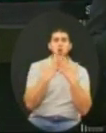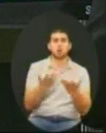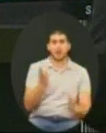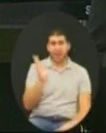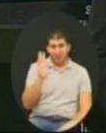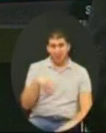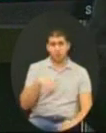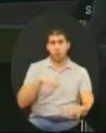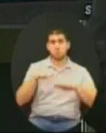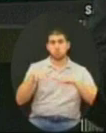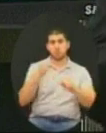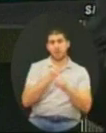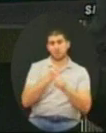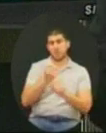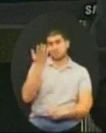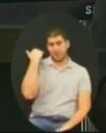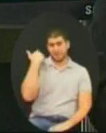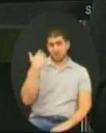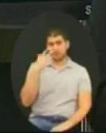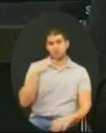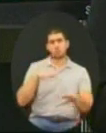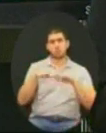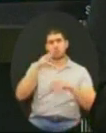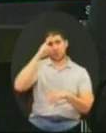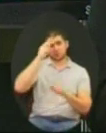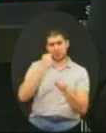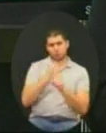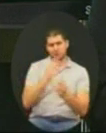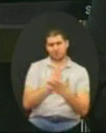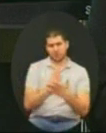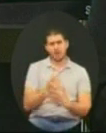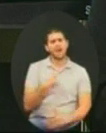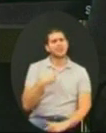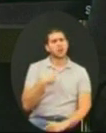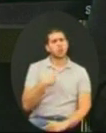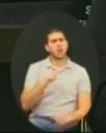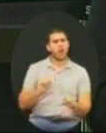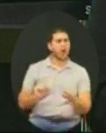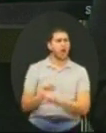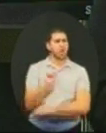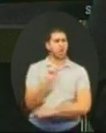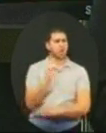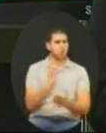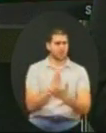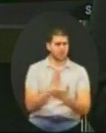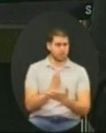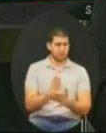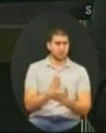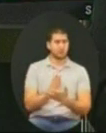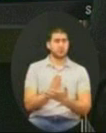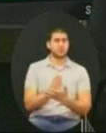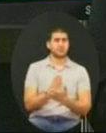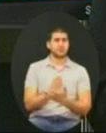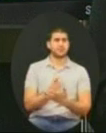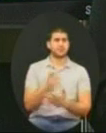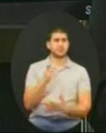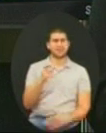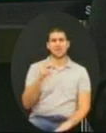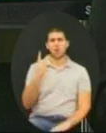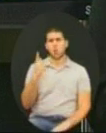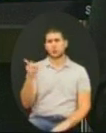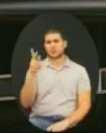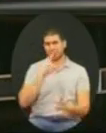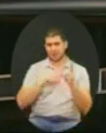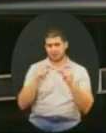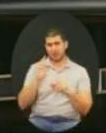אם ממשלות העבודה בעבר, בוודאי ממשלות ליכוד עשו את זה. אנחנו עתרנו, קודם כל, ומר קוזין דיבר על זה,